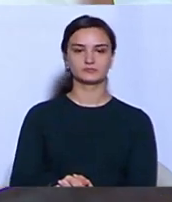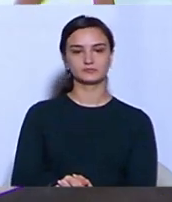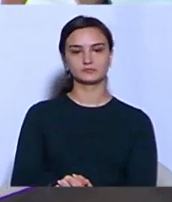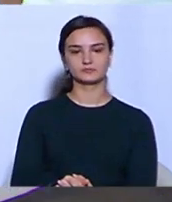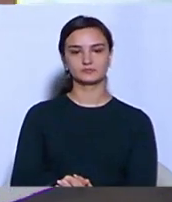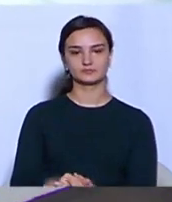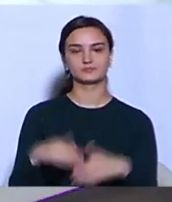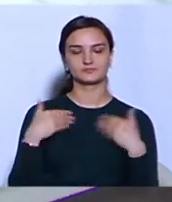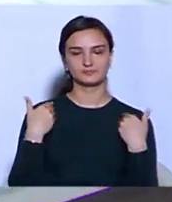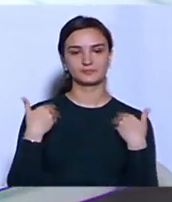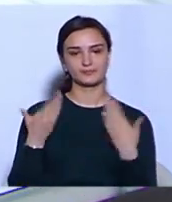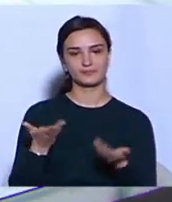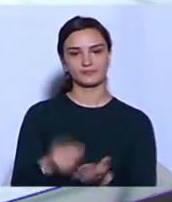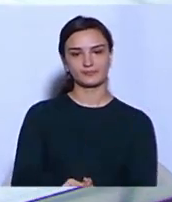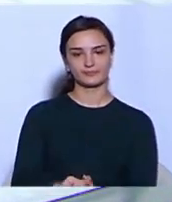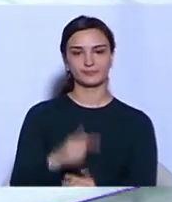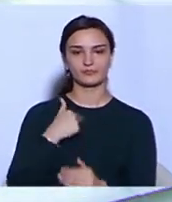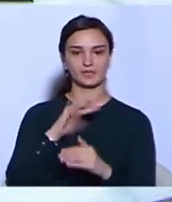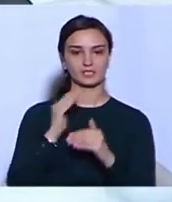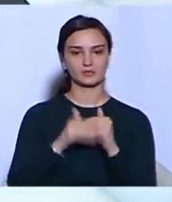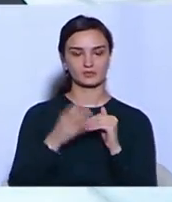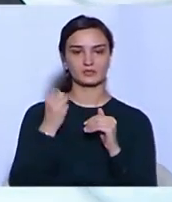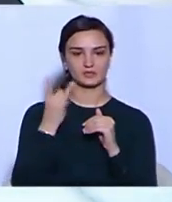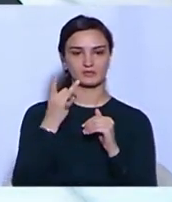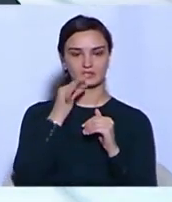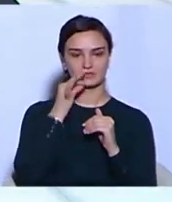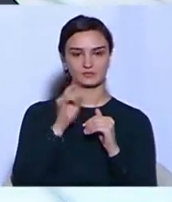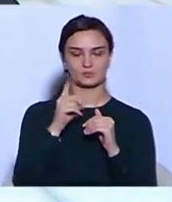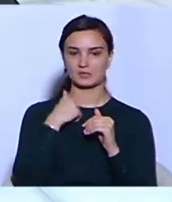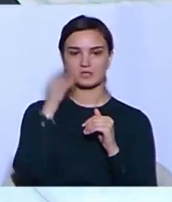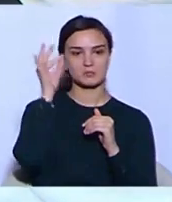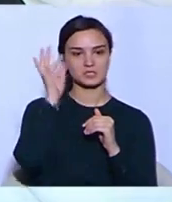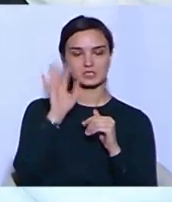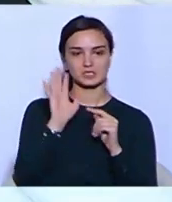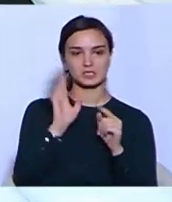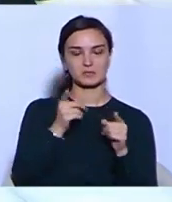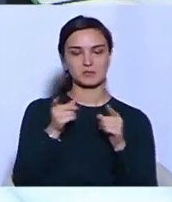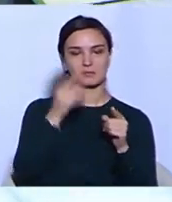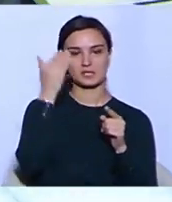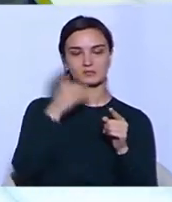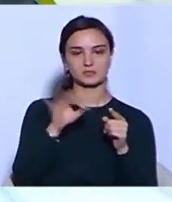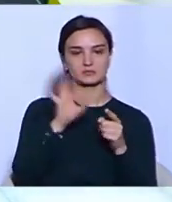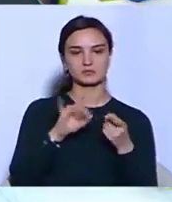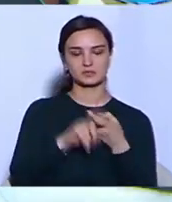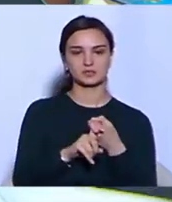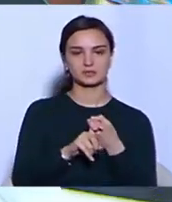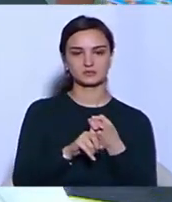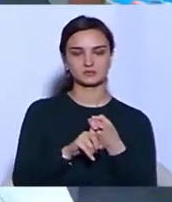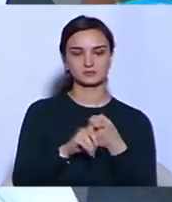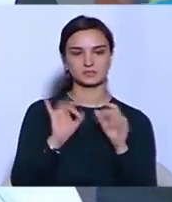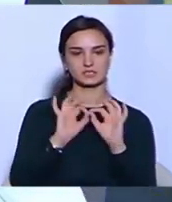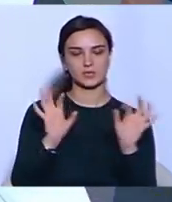დილამშვიდობის, მოგესალმებით. მოგძანდით. მე არ დავმალავ, კიდევ ერთხელ ვიტყვი, რომ მე არ მახსენდება ეპილეფსიასთან დაკავშირებული დავძანდით